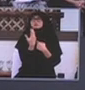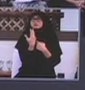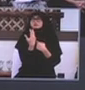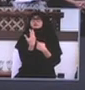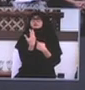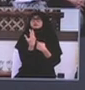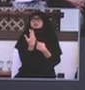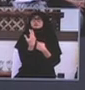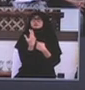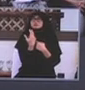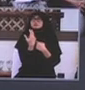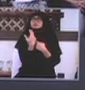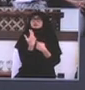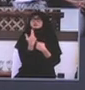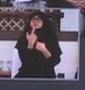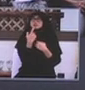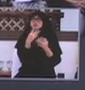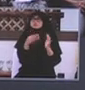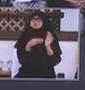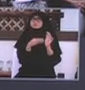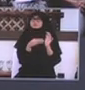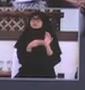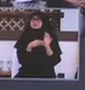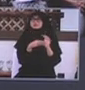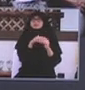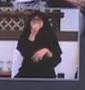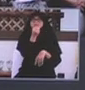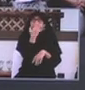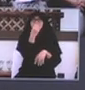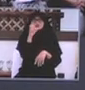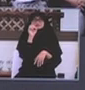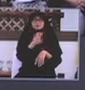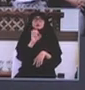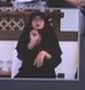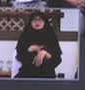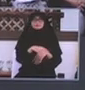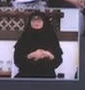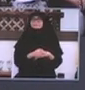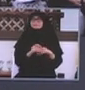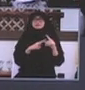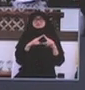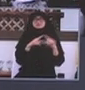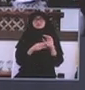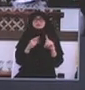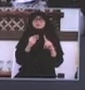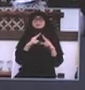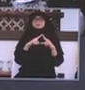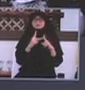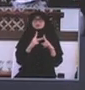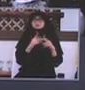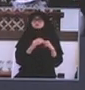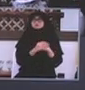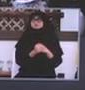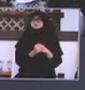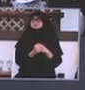diantaranya tentang masalah sampah, Pak. Apa? Kami masalah sampah, Pak. Oh, sampah, ya.